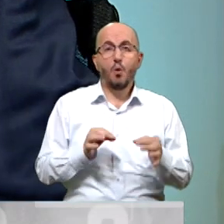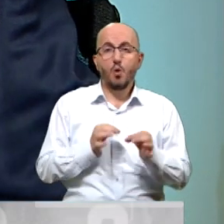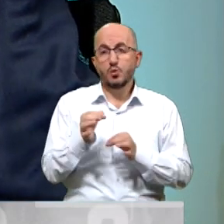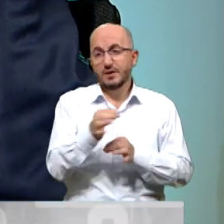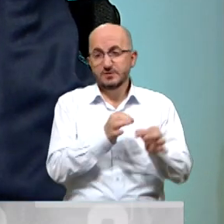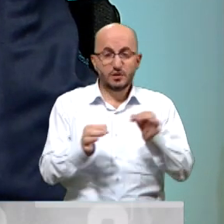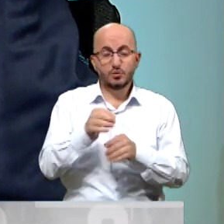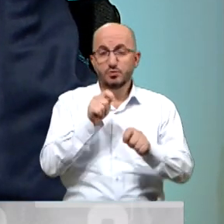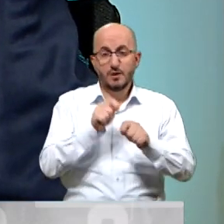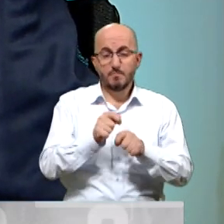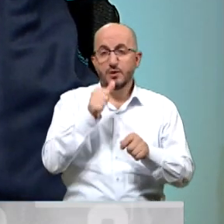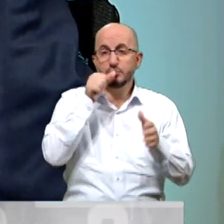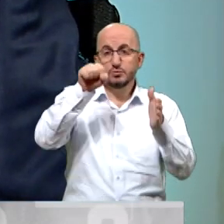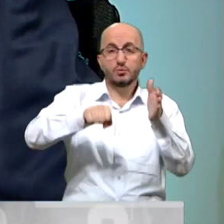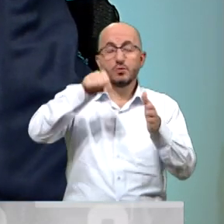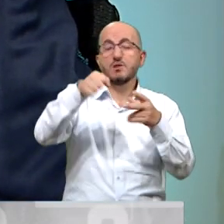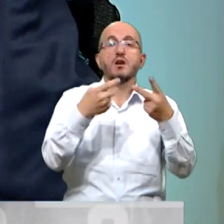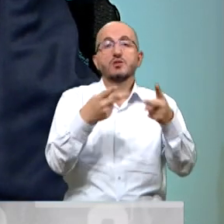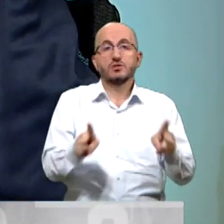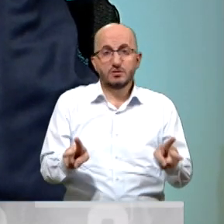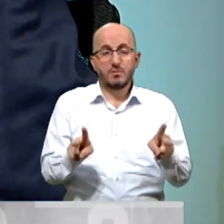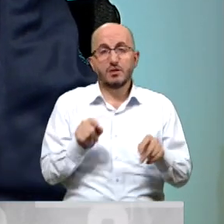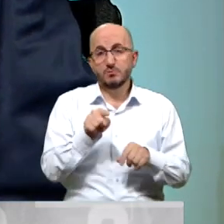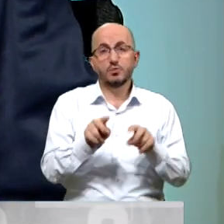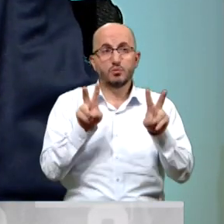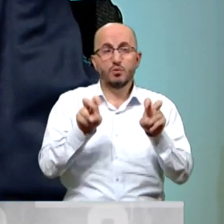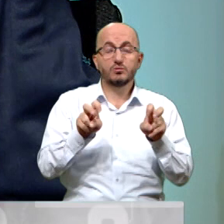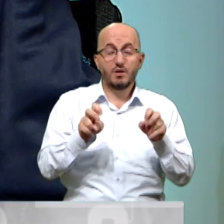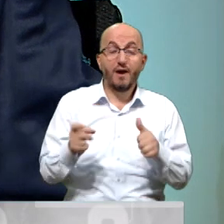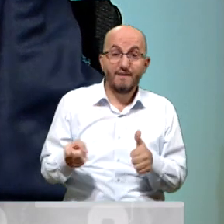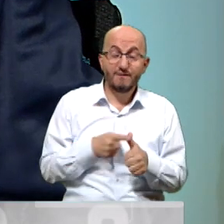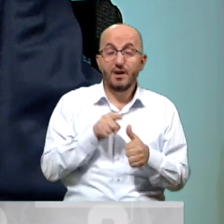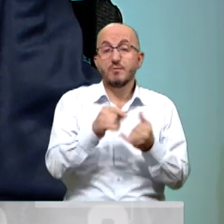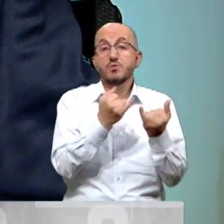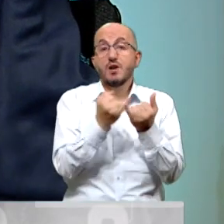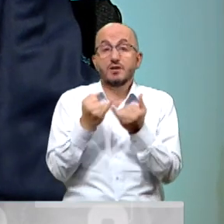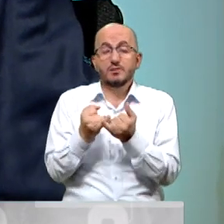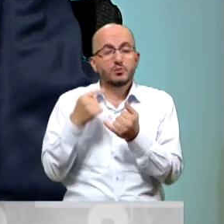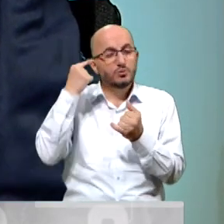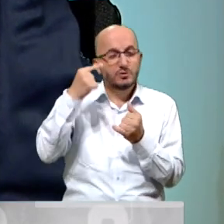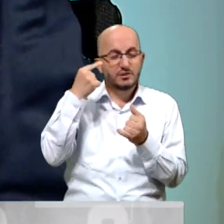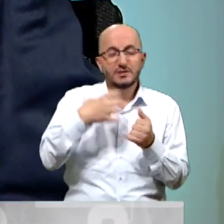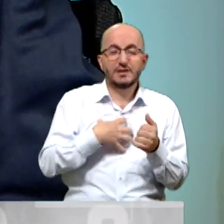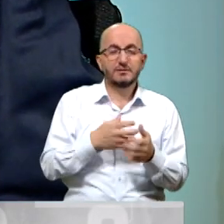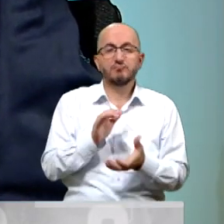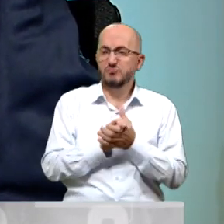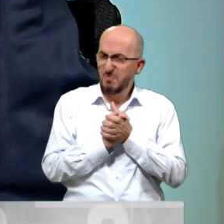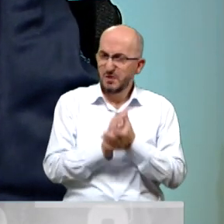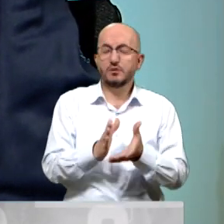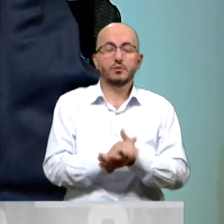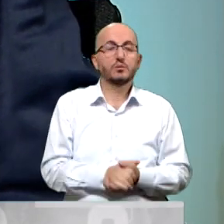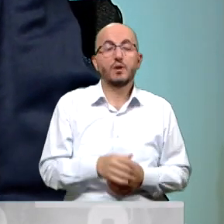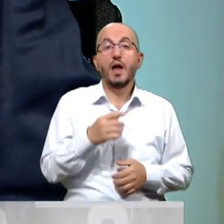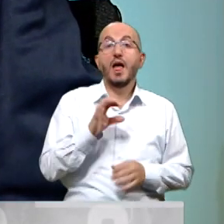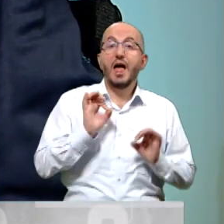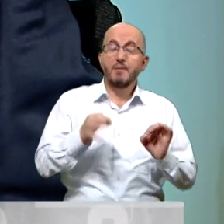su kuyuları açtırmak. Bu konuda evvela bu kardeşimizin bu niyetinden dolayı kendisini tebrik ederiz. Diyor ki